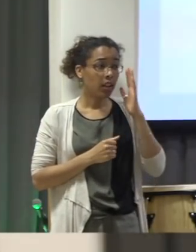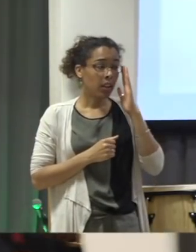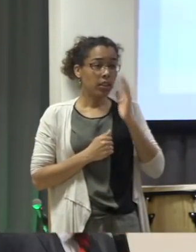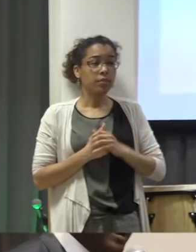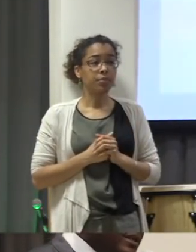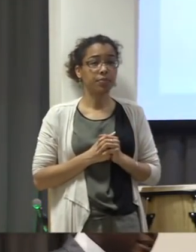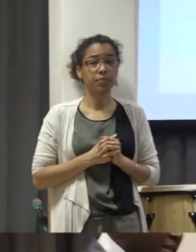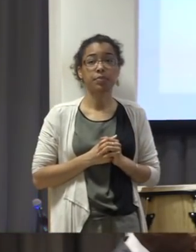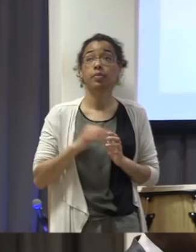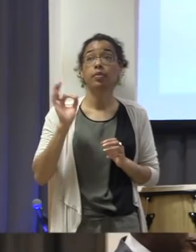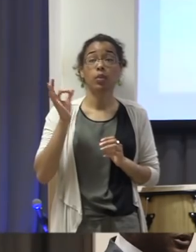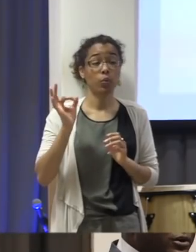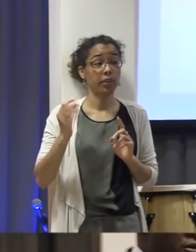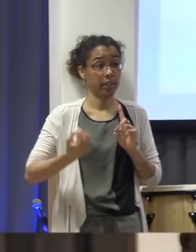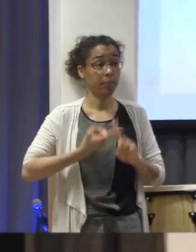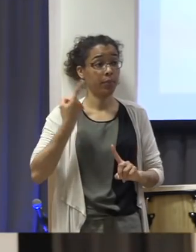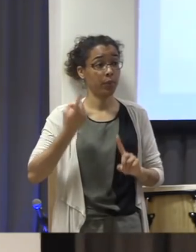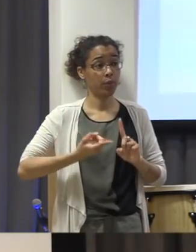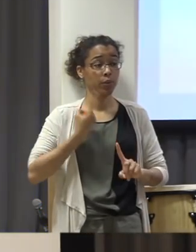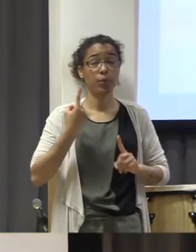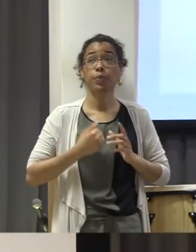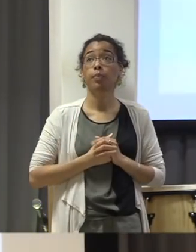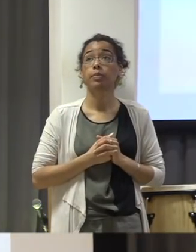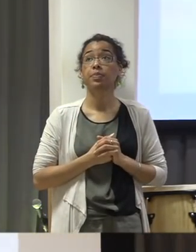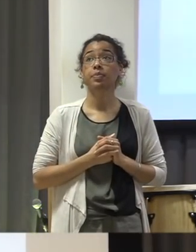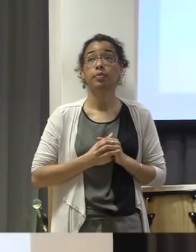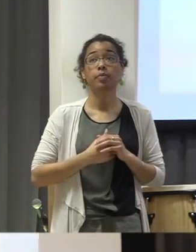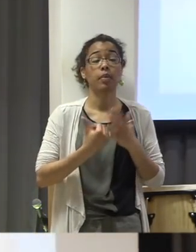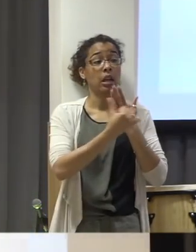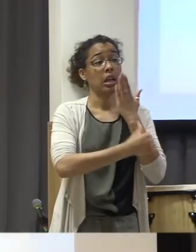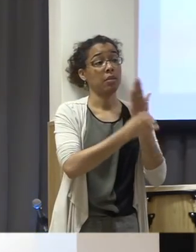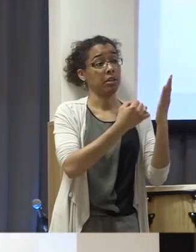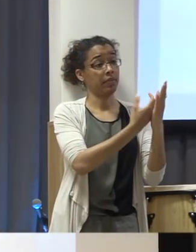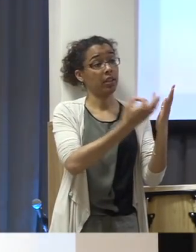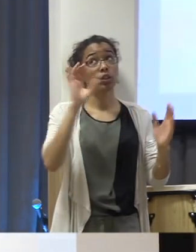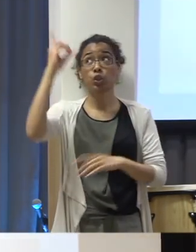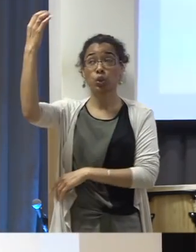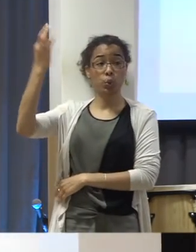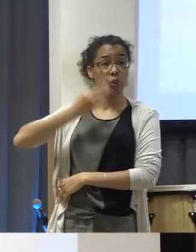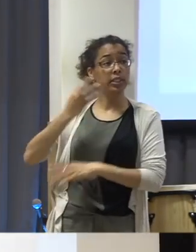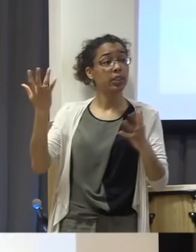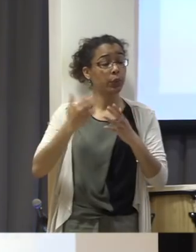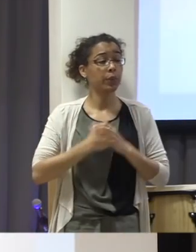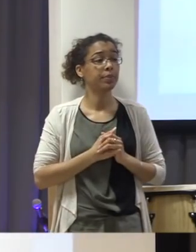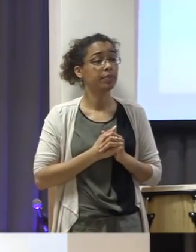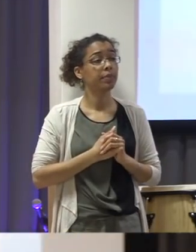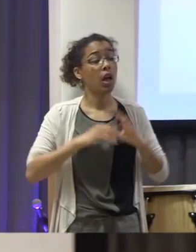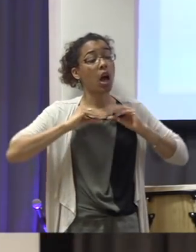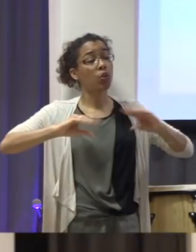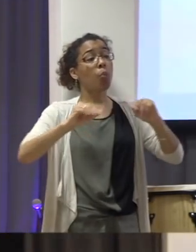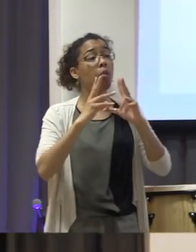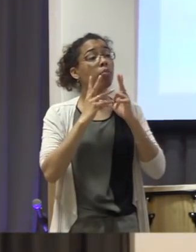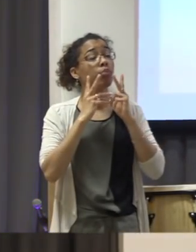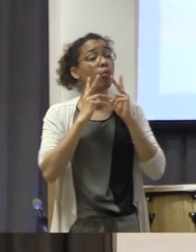Voilà. Bien-aimé, c'est très important. Parce que là, la Bible, Dieu dit au peuple d'Israël.